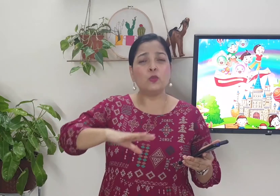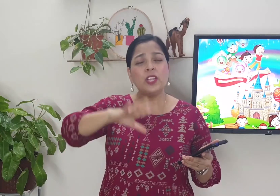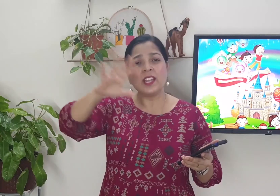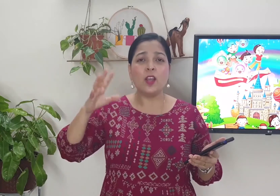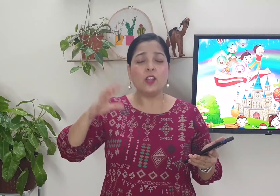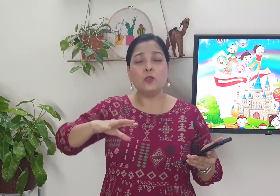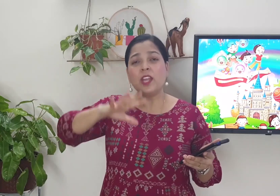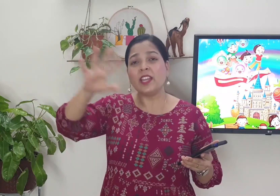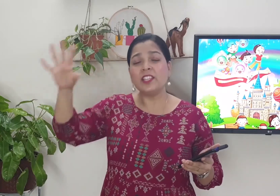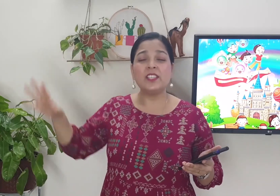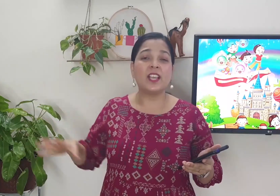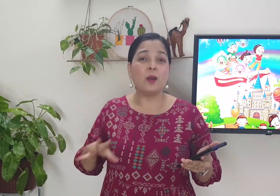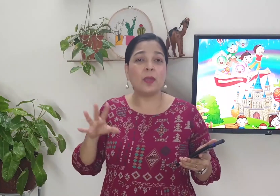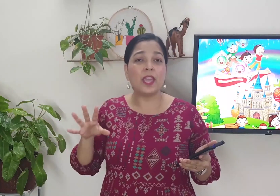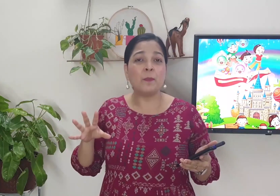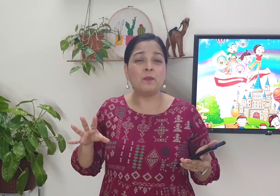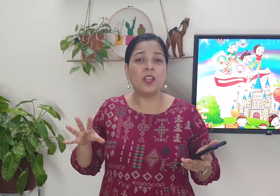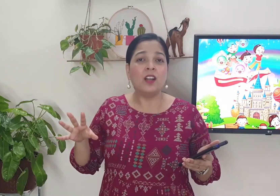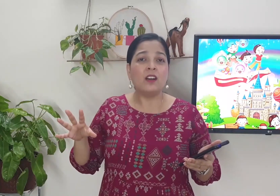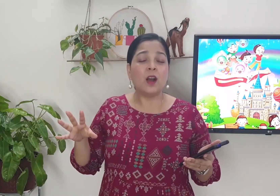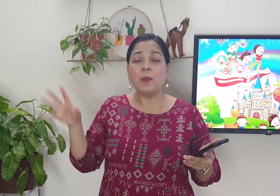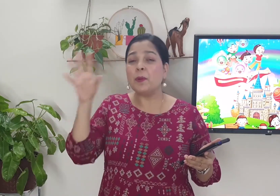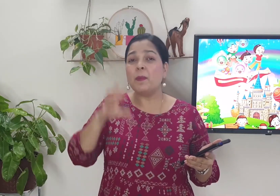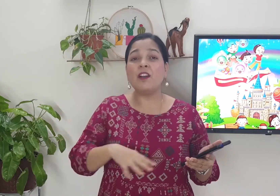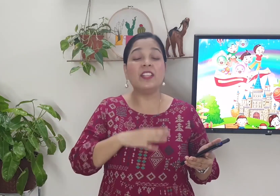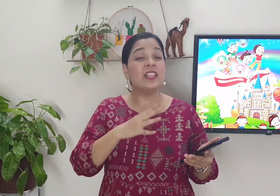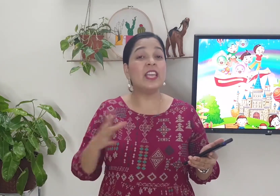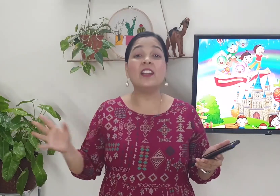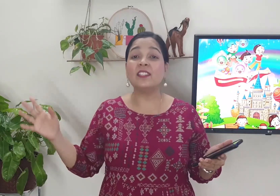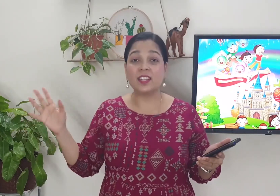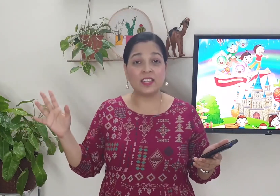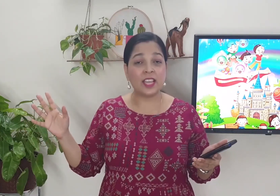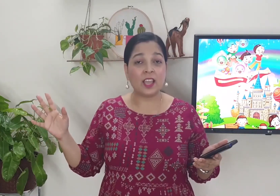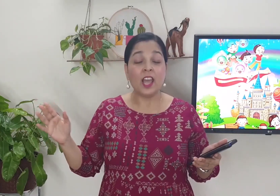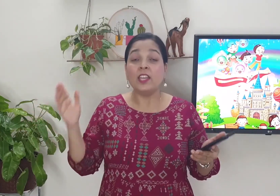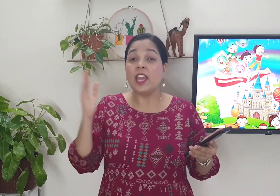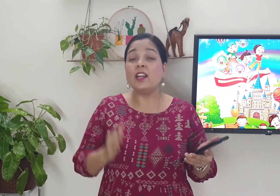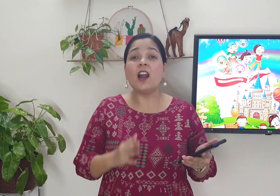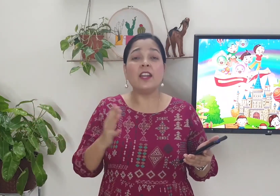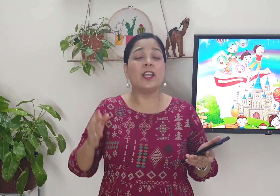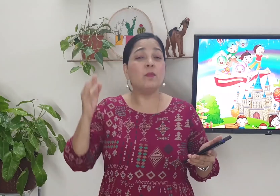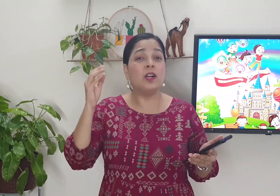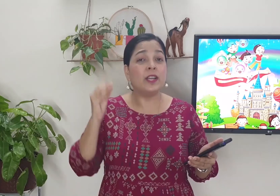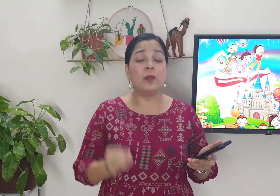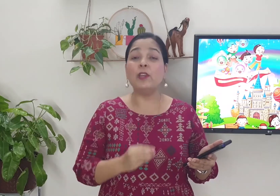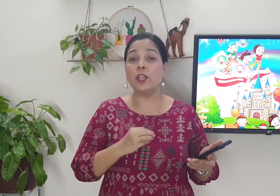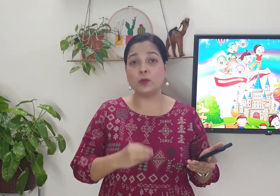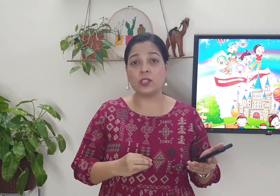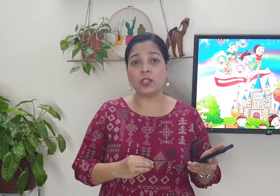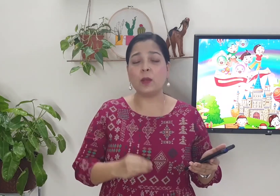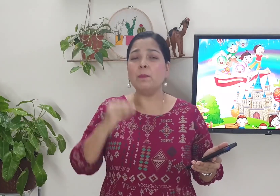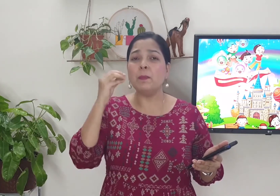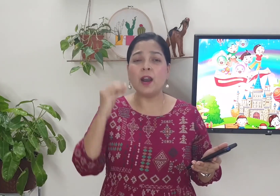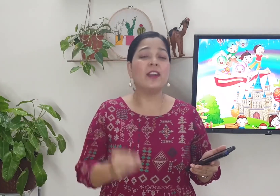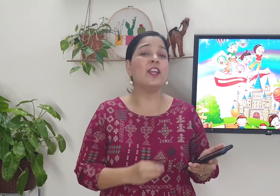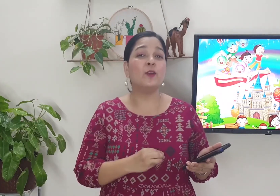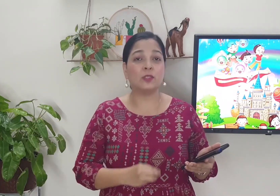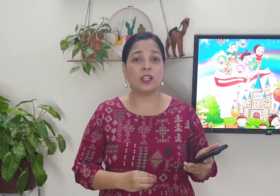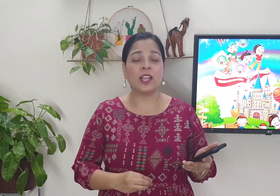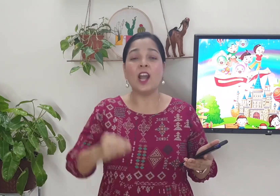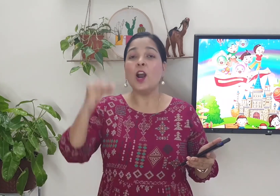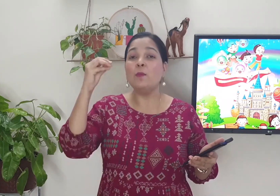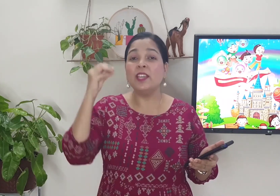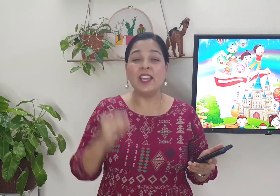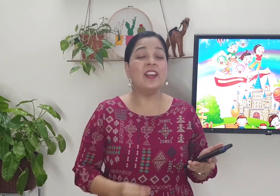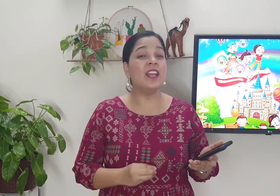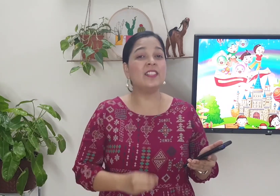शक्ती आणि जगाची गोष्टीचा आम्हावर परिणाम होऊ शकत नाही. म्हणूनच आपण गरीब होऊ शकत नाही,